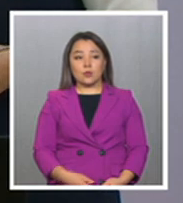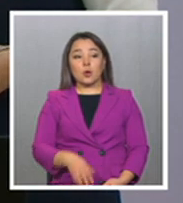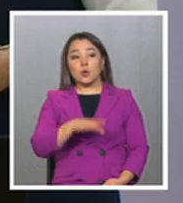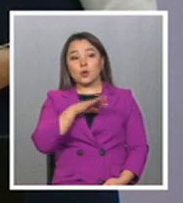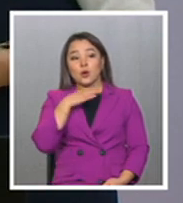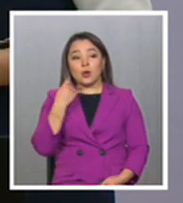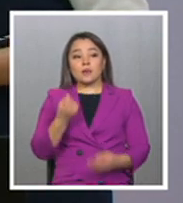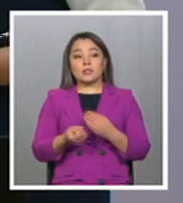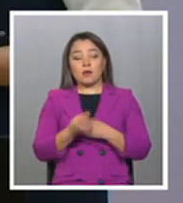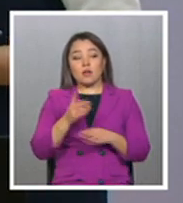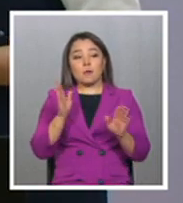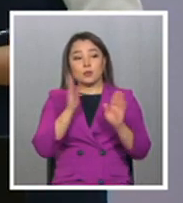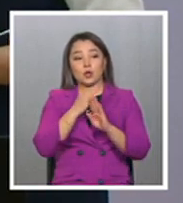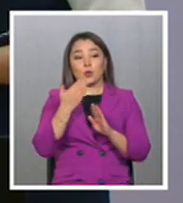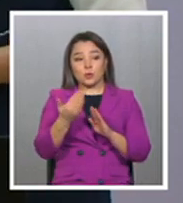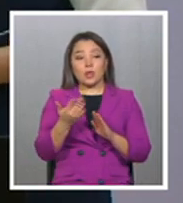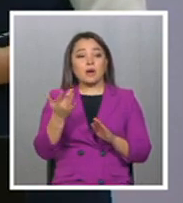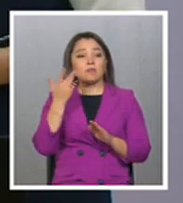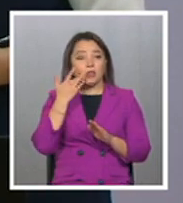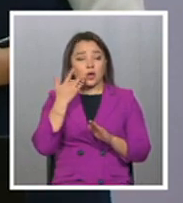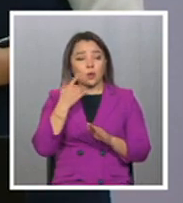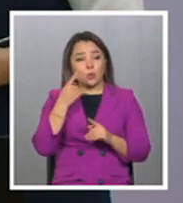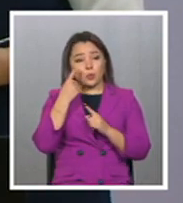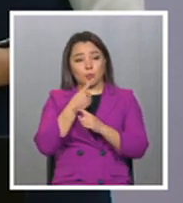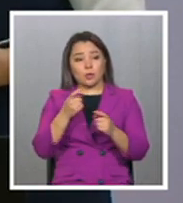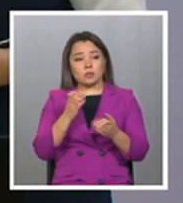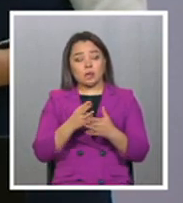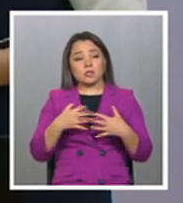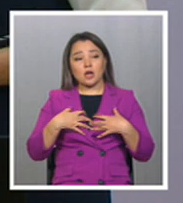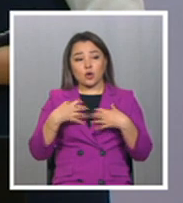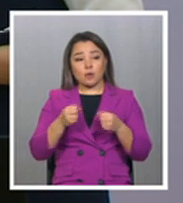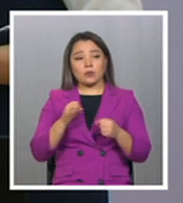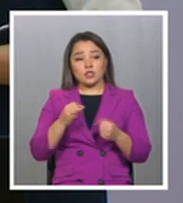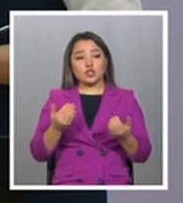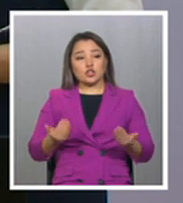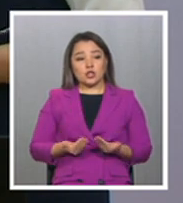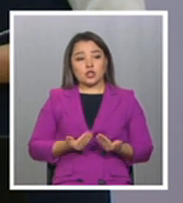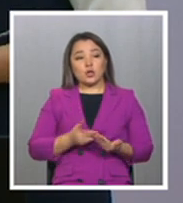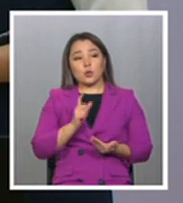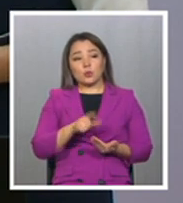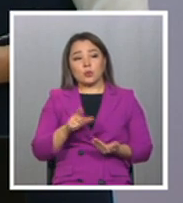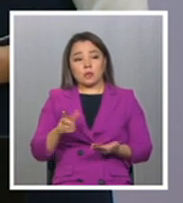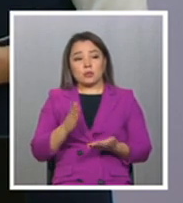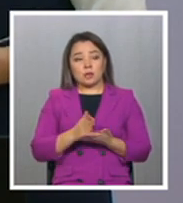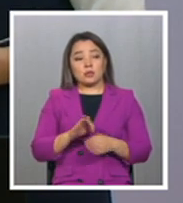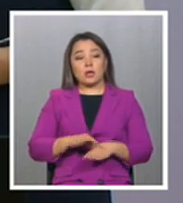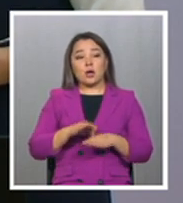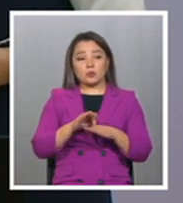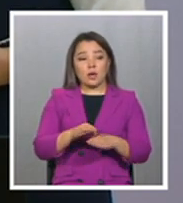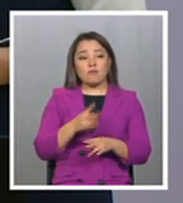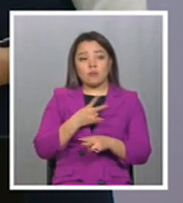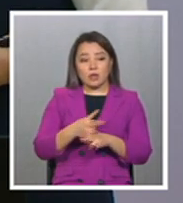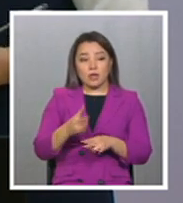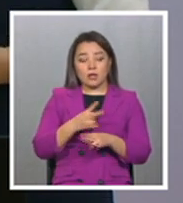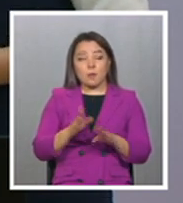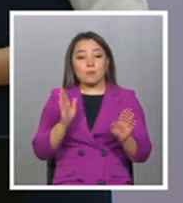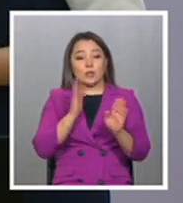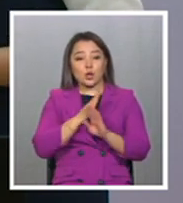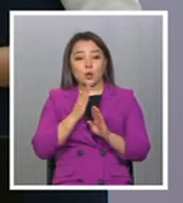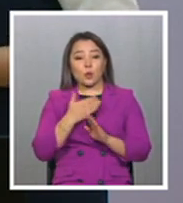Многие явления природы всегда угрожают здоровью и жизни людей и наносят вред